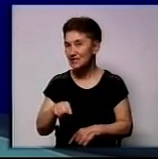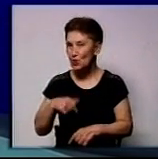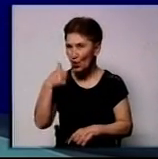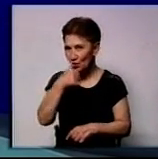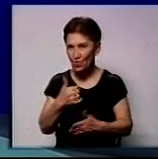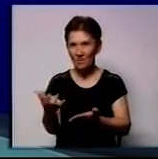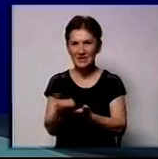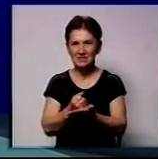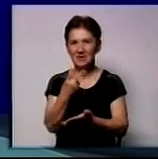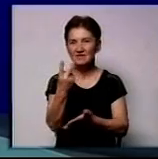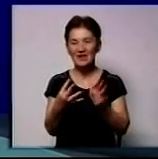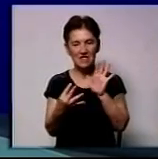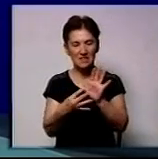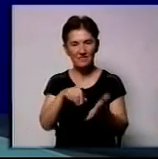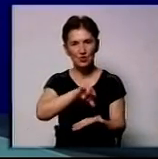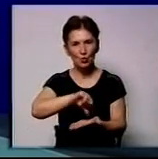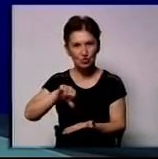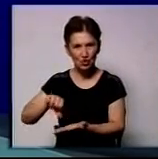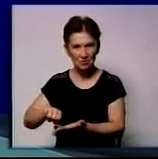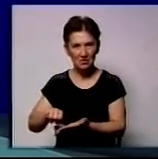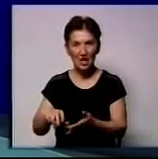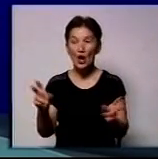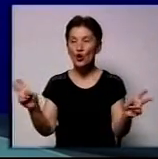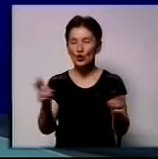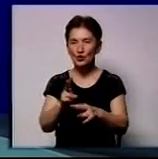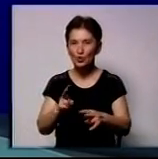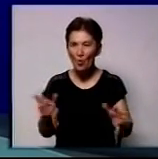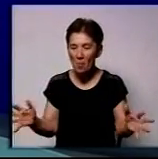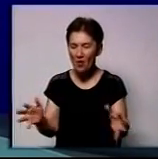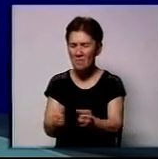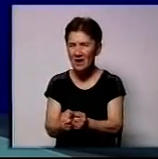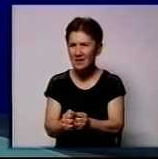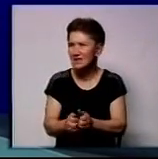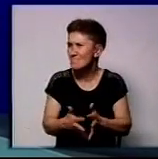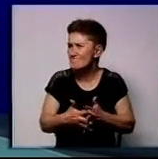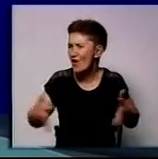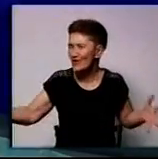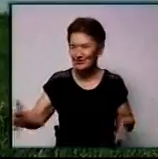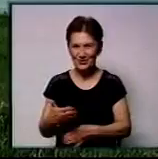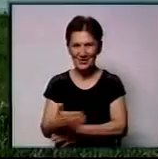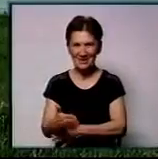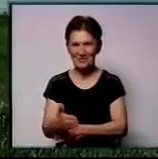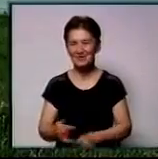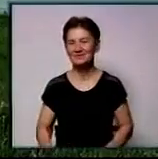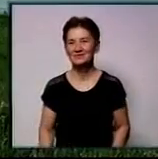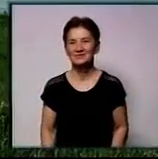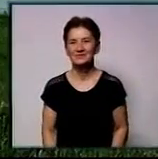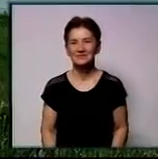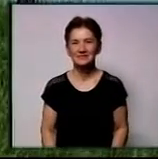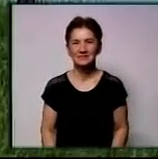взяли 29 учасників. Хто спіймав найбільше риби, дізнавайтесь з сюжету Інни Примак.